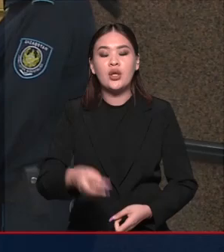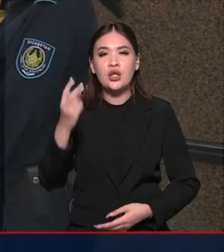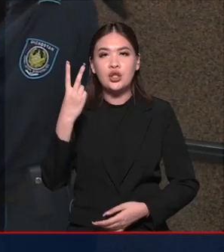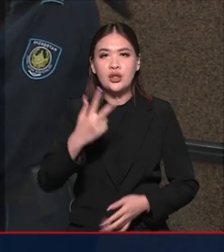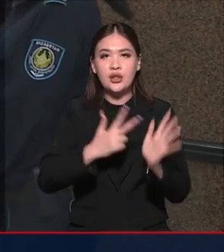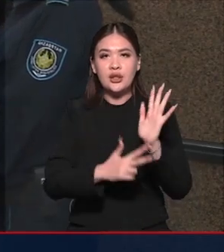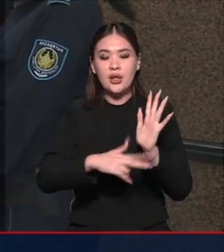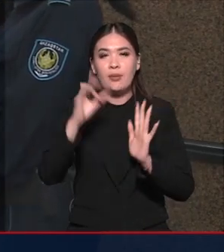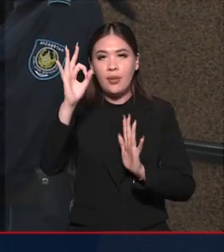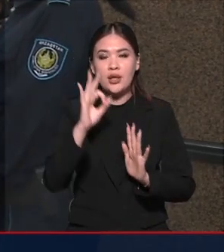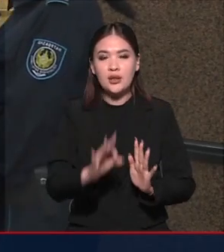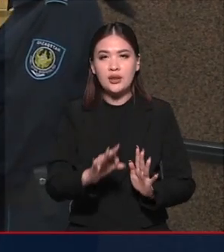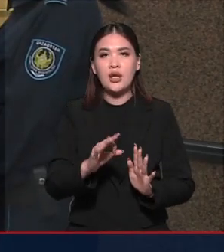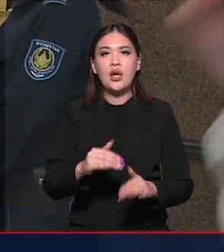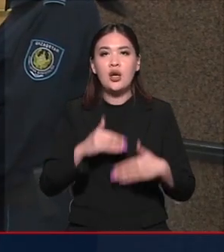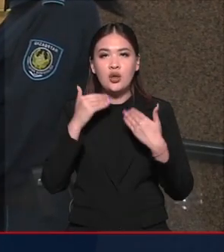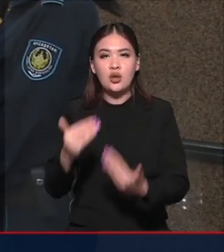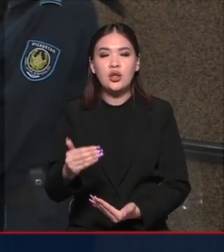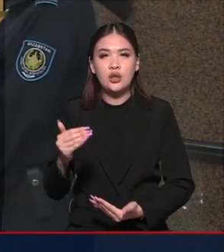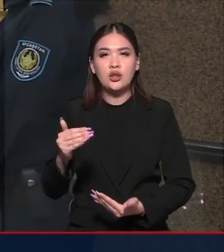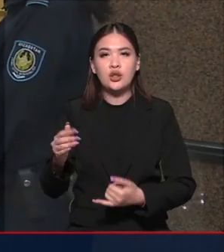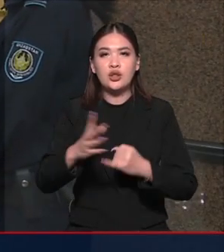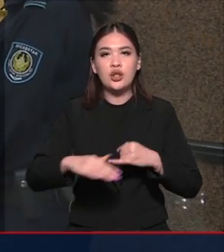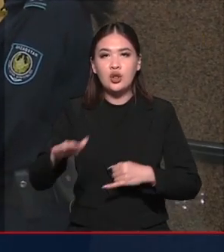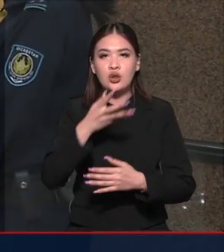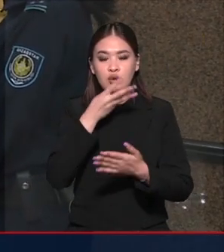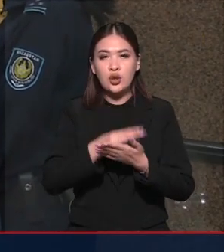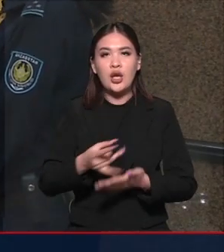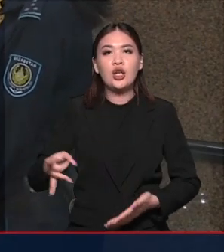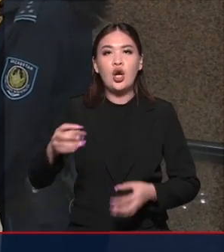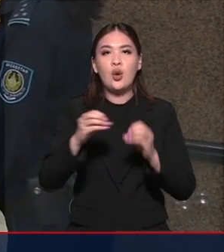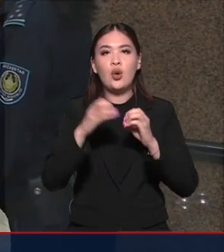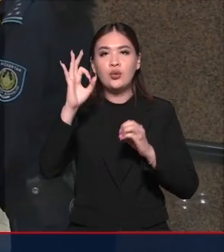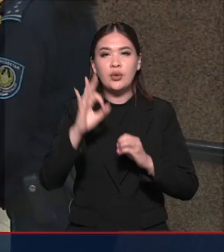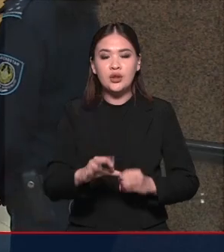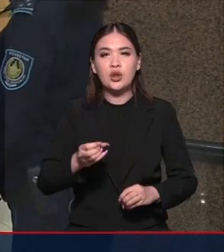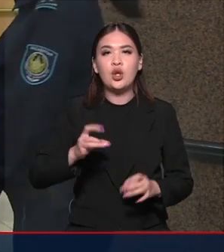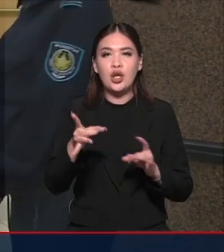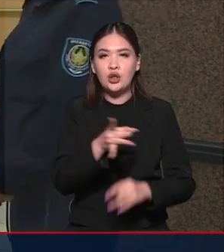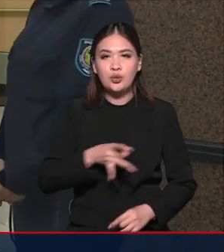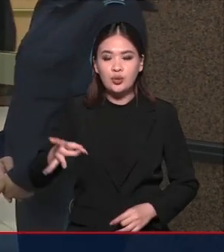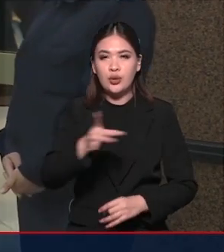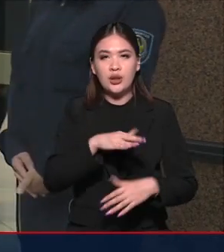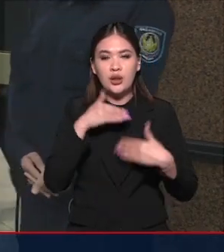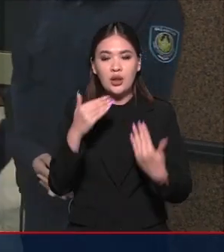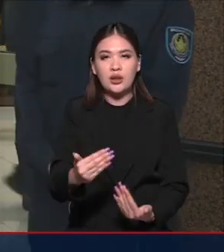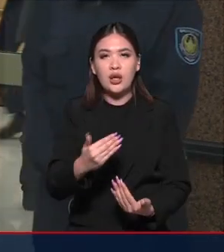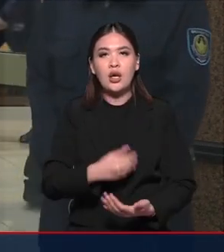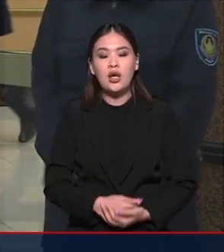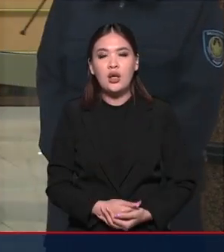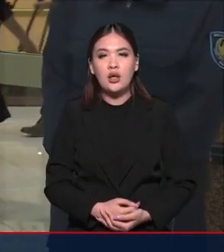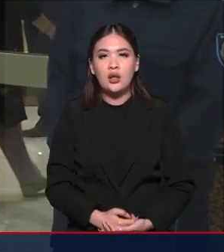ол жергілікті атқарушы органның балансында, 10% республикалық, біздің өзіміздің қазсушар мекемесінің балансында,